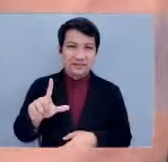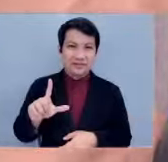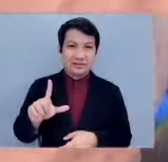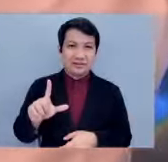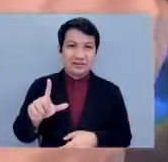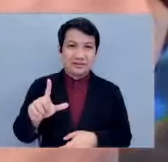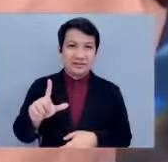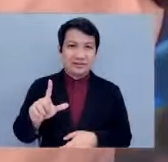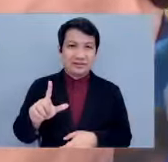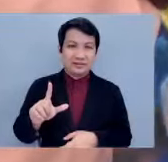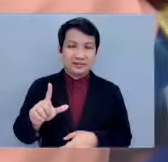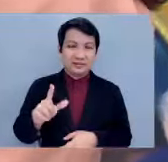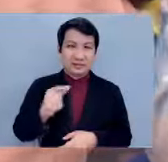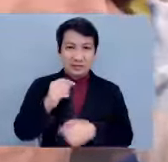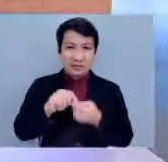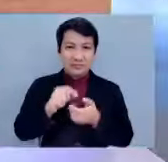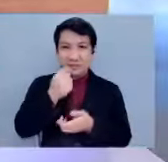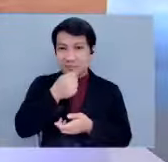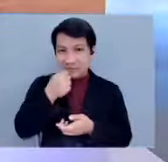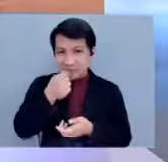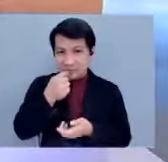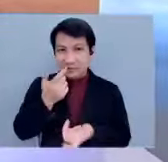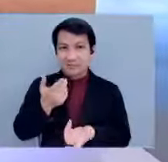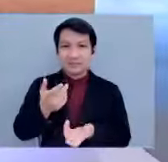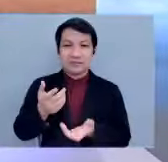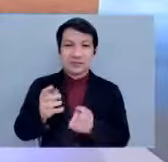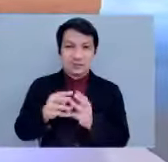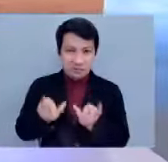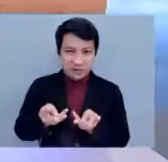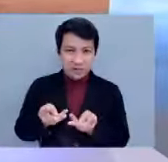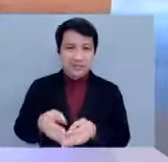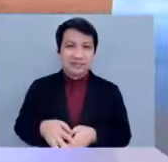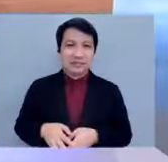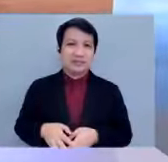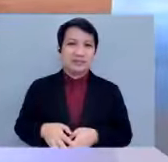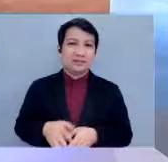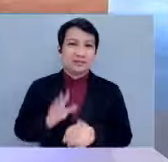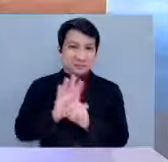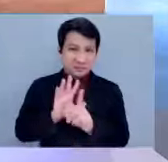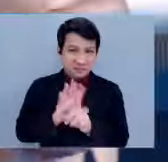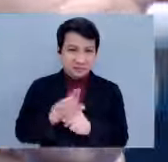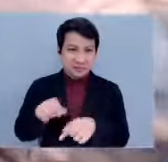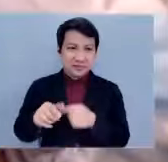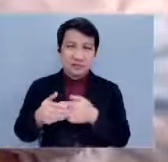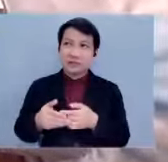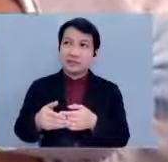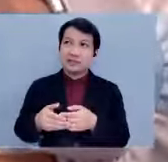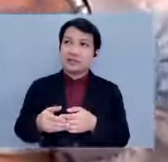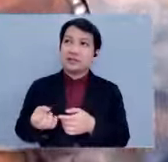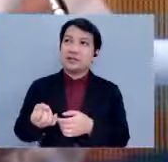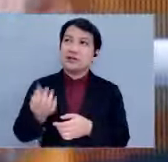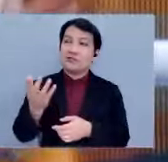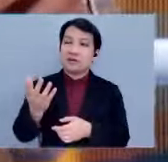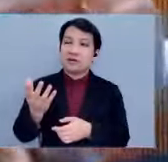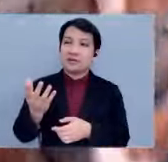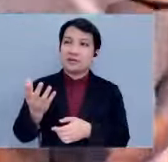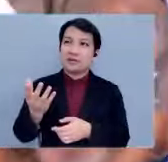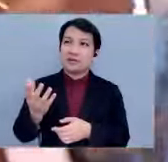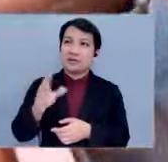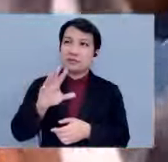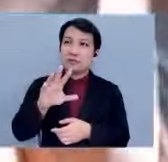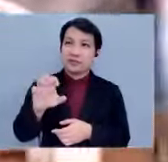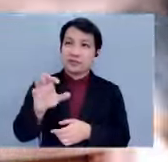Power bank. Tsaka lip, ano, ganyan. Mga anak mo. So bilang trending na trending to, patok na patok, magkano ba to? That is